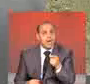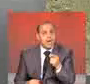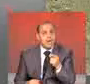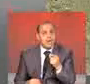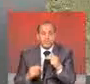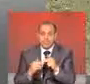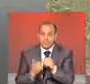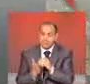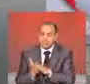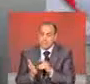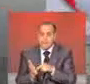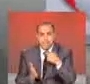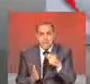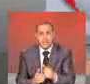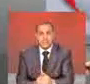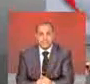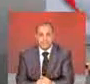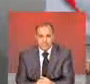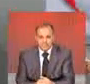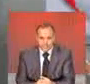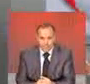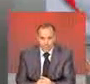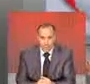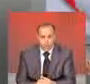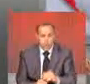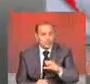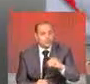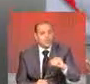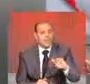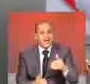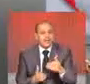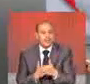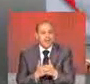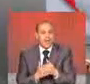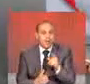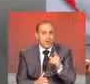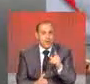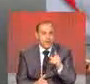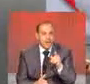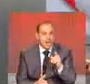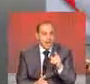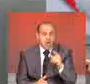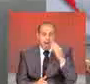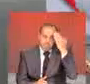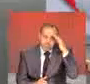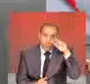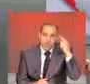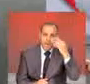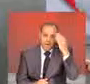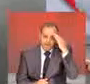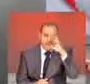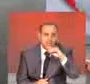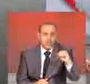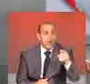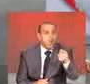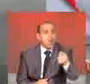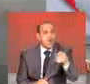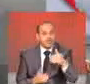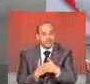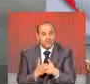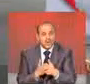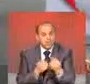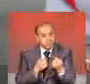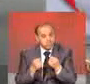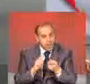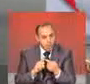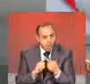المستوى التطبيقي. سوق الربع بجربة حومة السوق هو أحد أشهر وأهم الأسواق بالمنطقة لقيمته